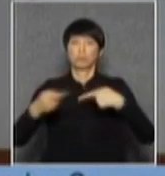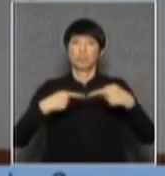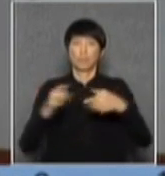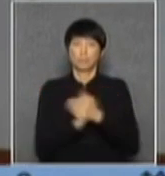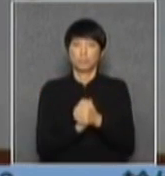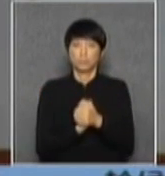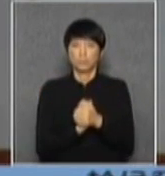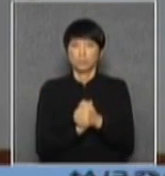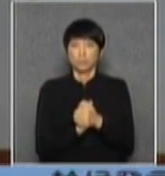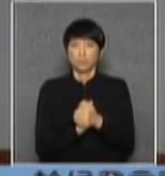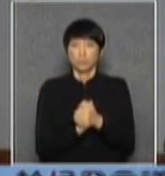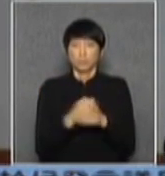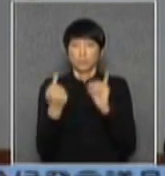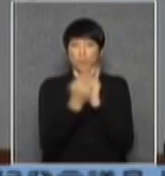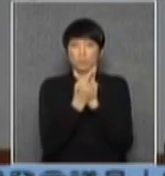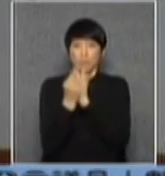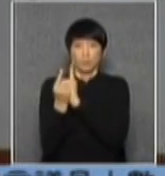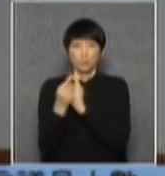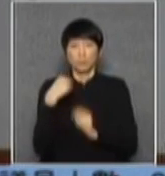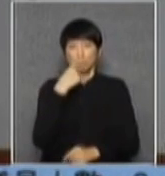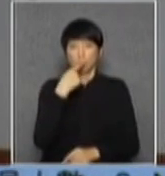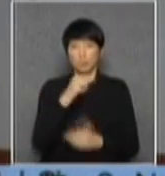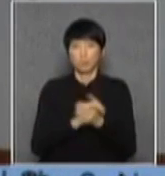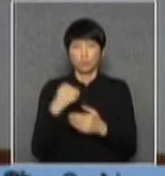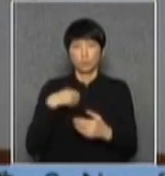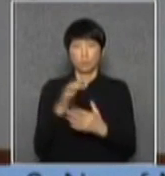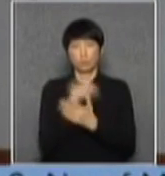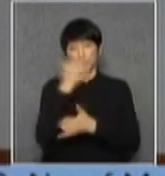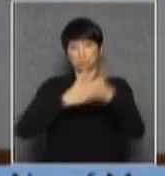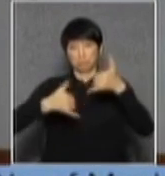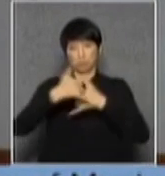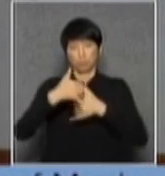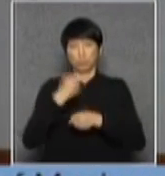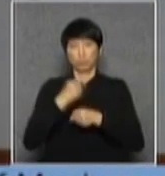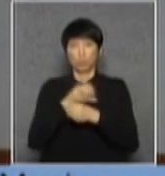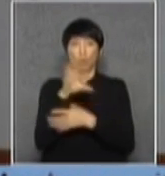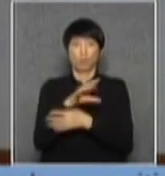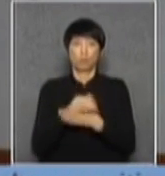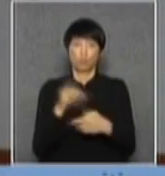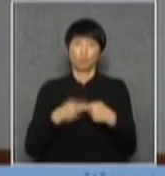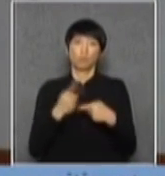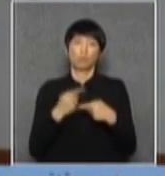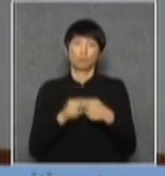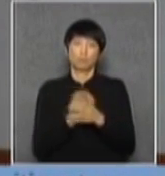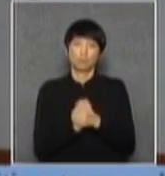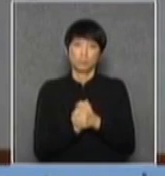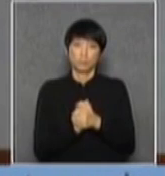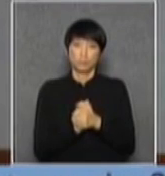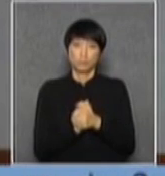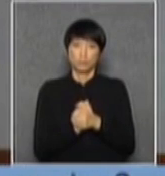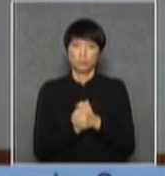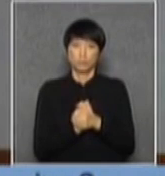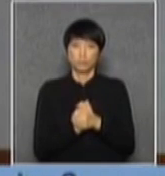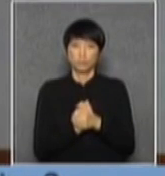嗱，我今日喺度同各位讲，佢话我喺度做戏，事实上真系，事实上系我唔用